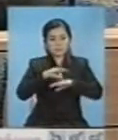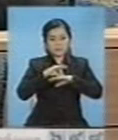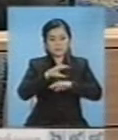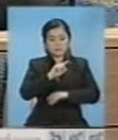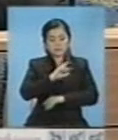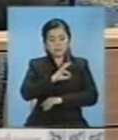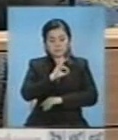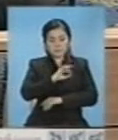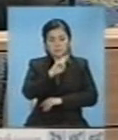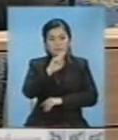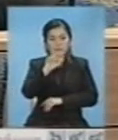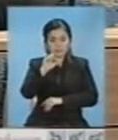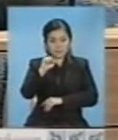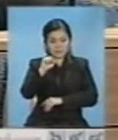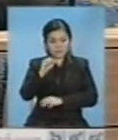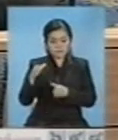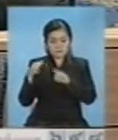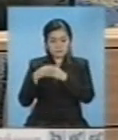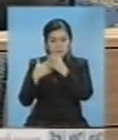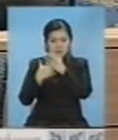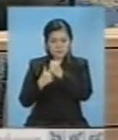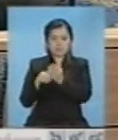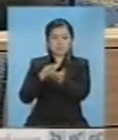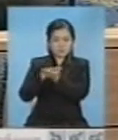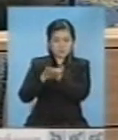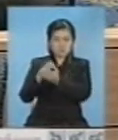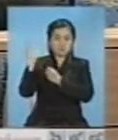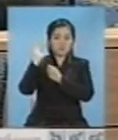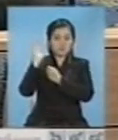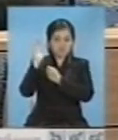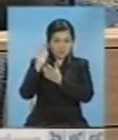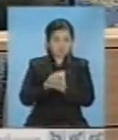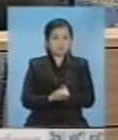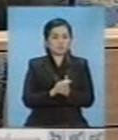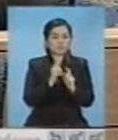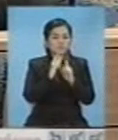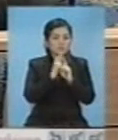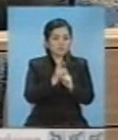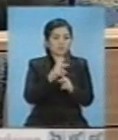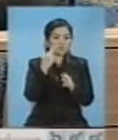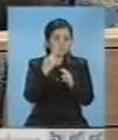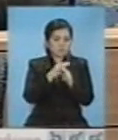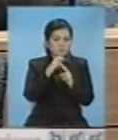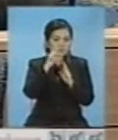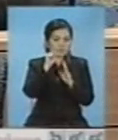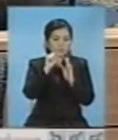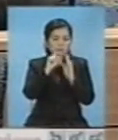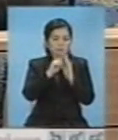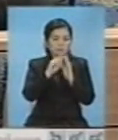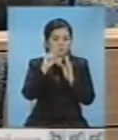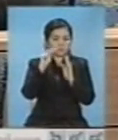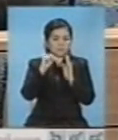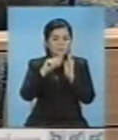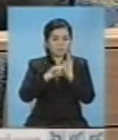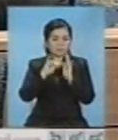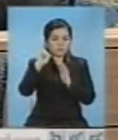ะครับผมขออนุญาตขอไปท่านจุรินทร์นะครับเมื่อสักครู่ท่านสุนัยขออภัยเอ่ยนามได้ยืนขึ้น